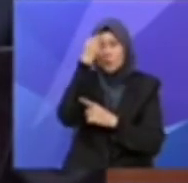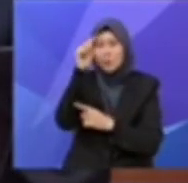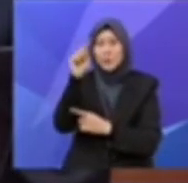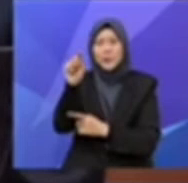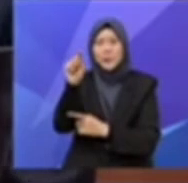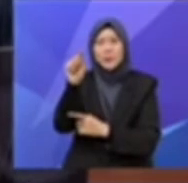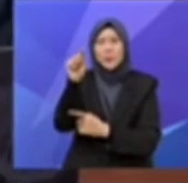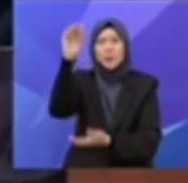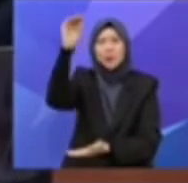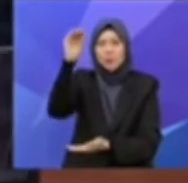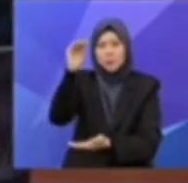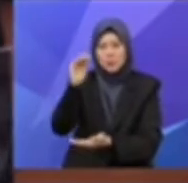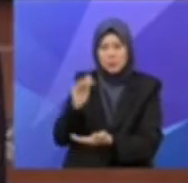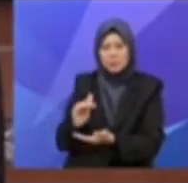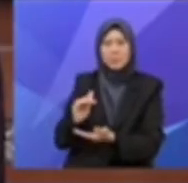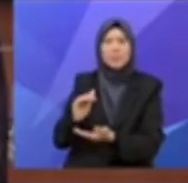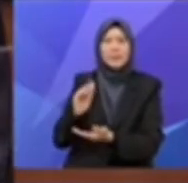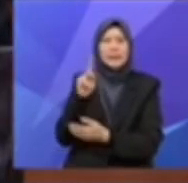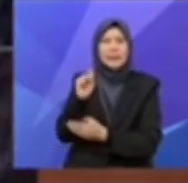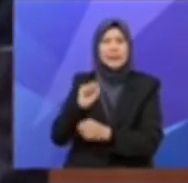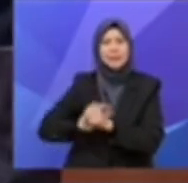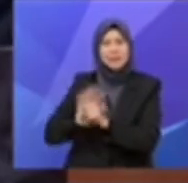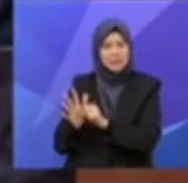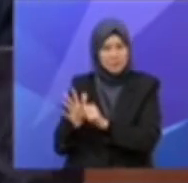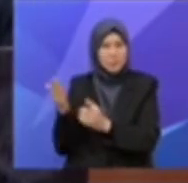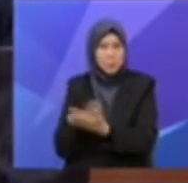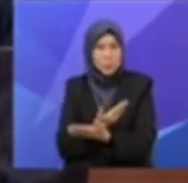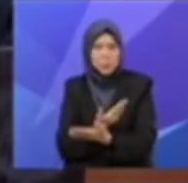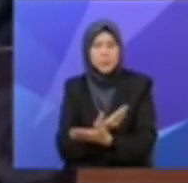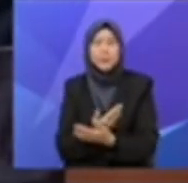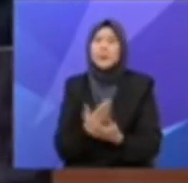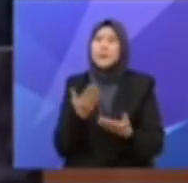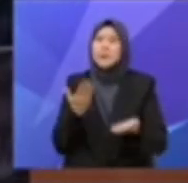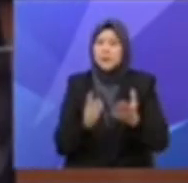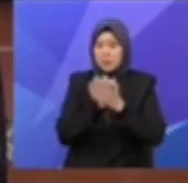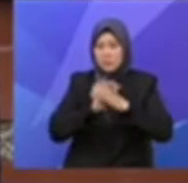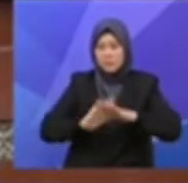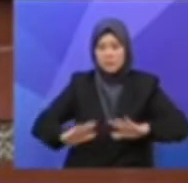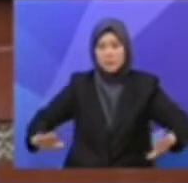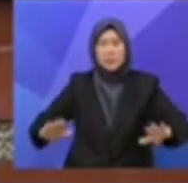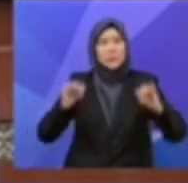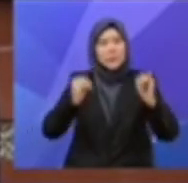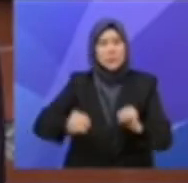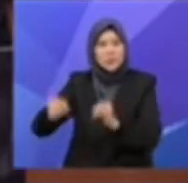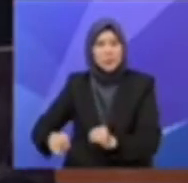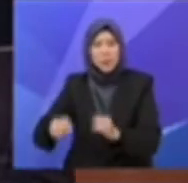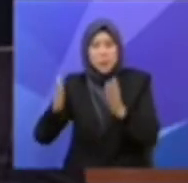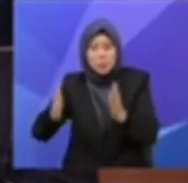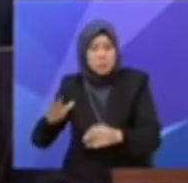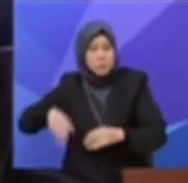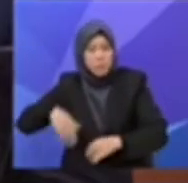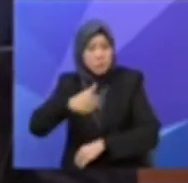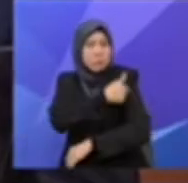melandaikan cache angkatan harian baru agar keselamatan individu tidak Direction